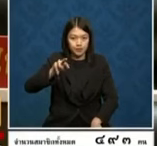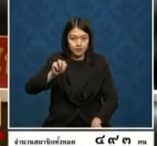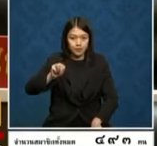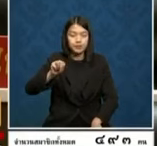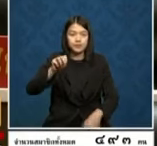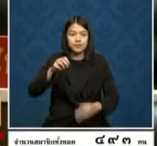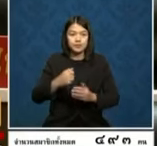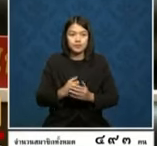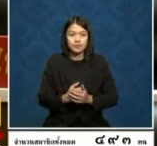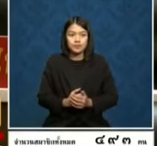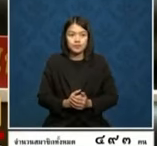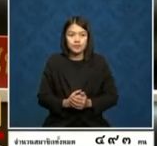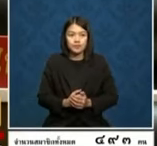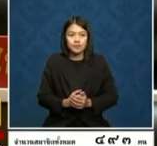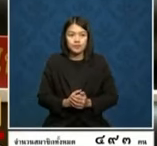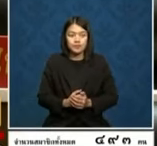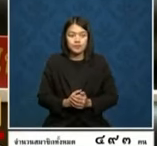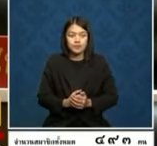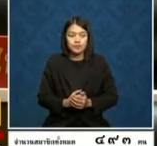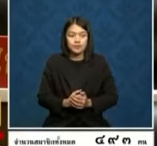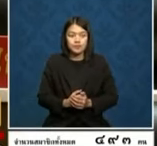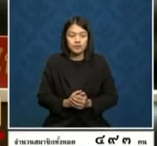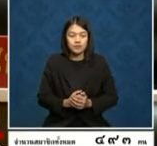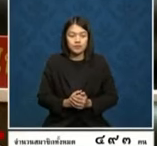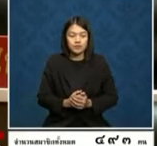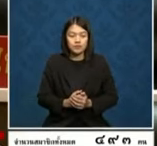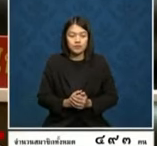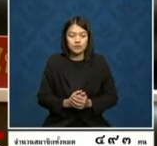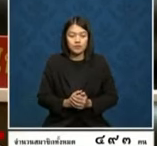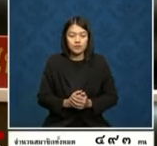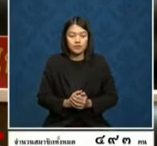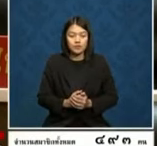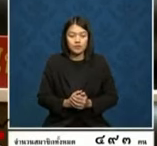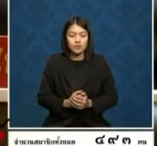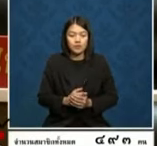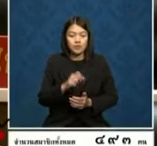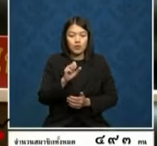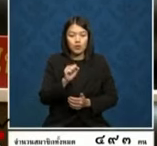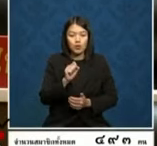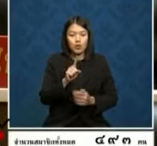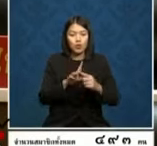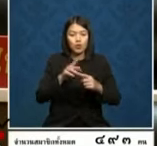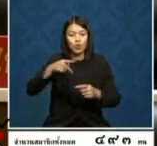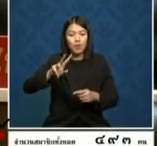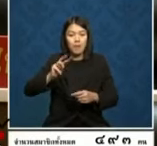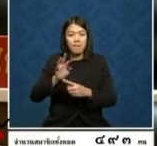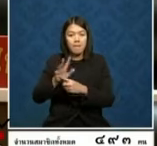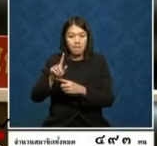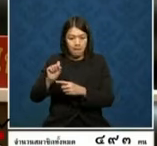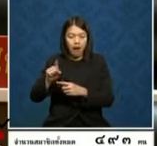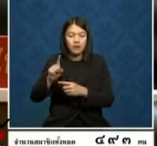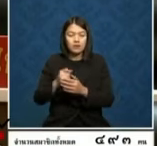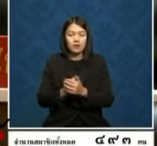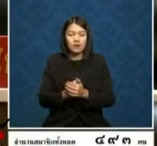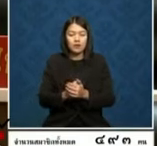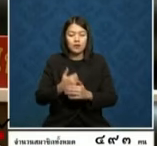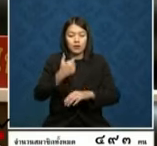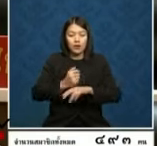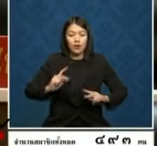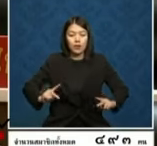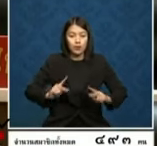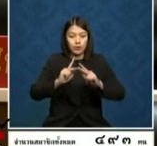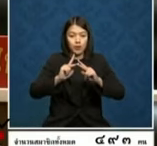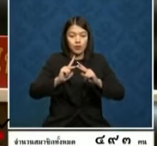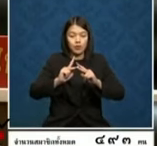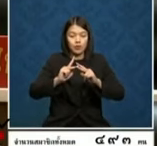พัฒนาสังคมและความมั่นคงของมนุษย์นางสาวศุภมาศอิสระภักดีเป็นรัฐมนตรีว่า